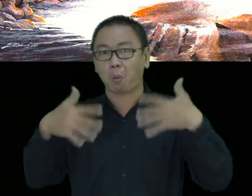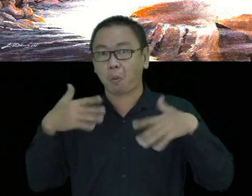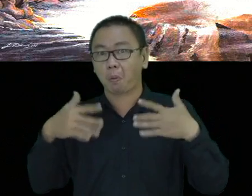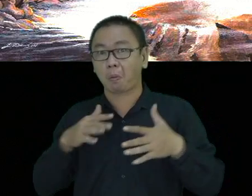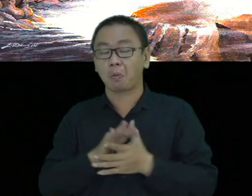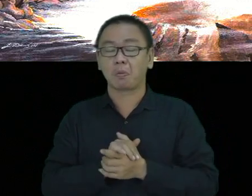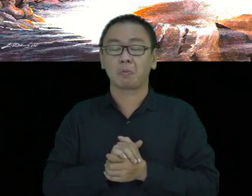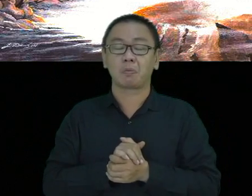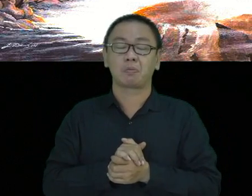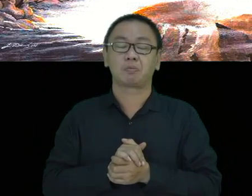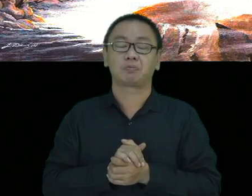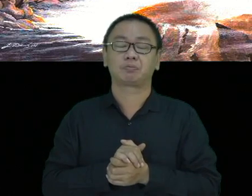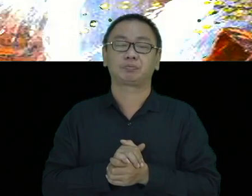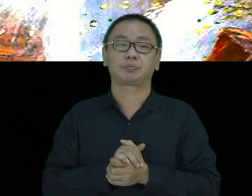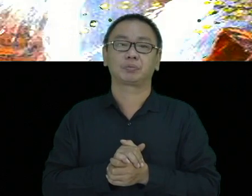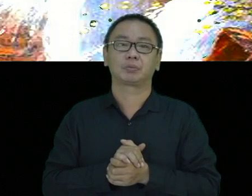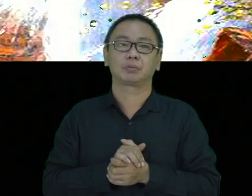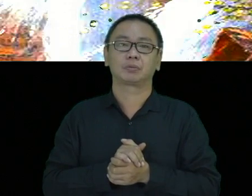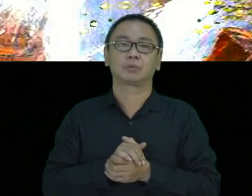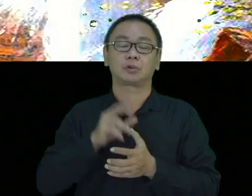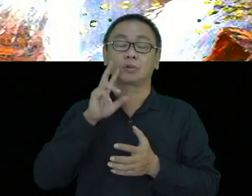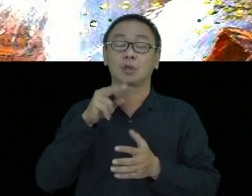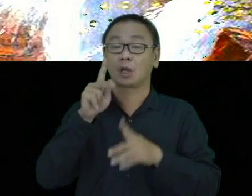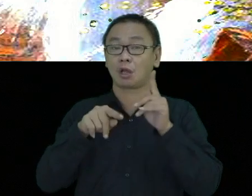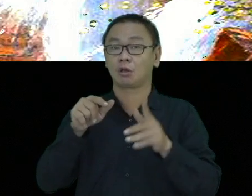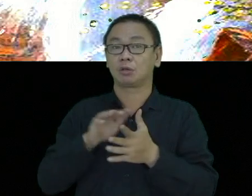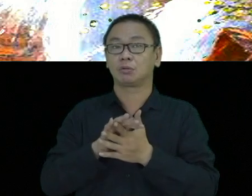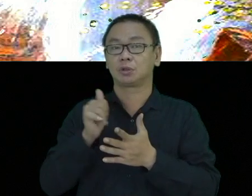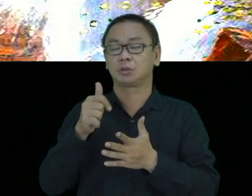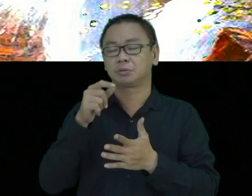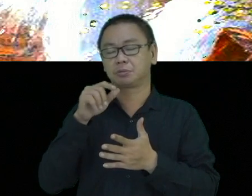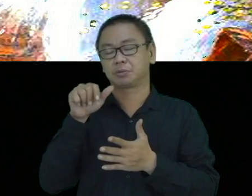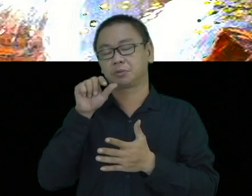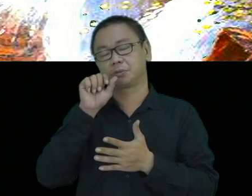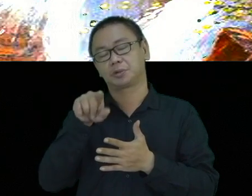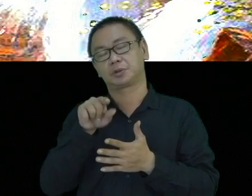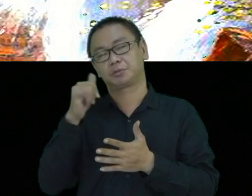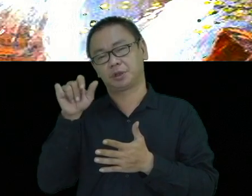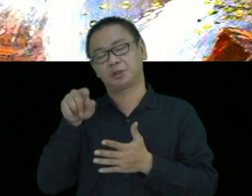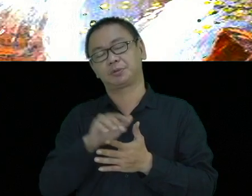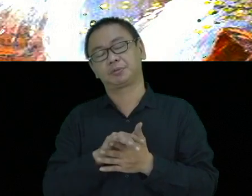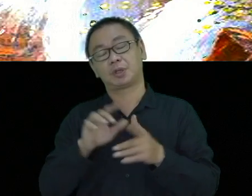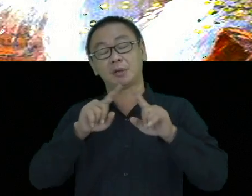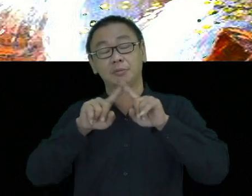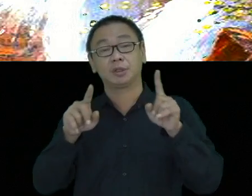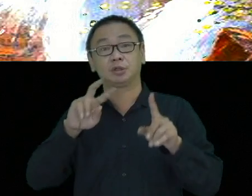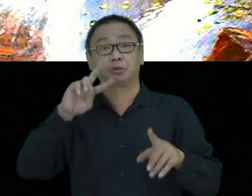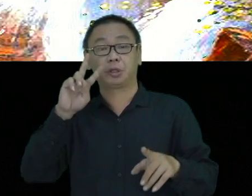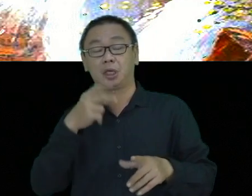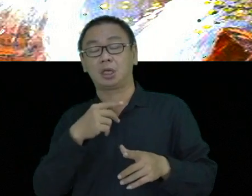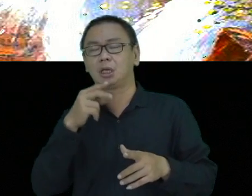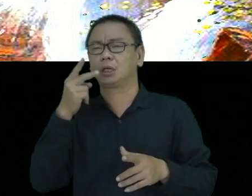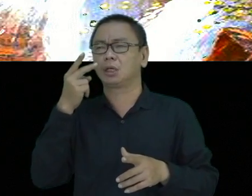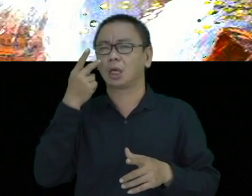Nah, saudara, ini kalau saya besarkan demikian. Tetapi saudara perhatikan, di